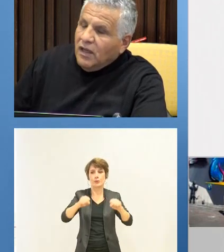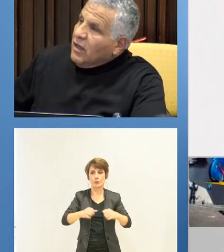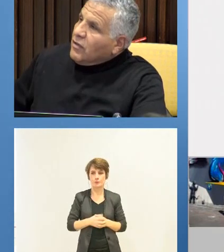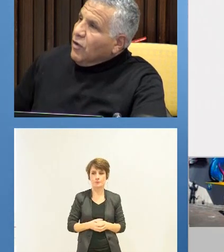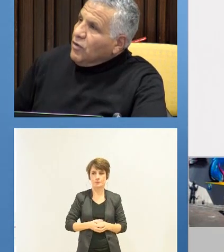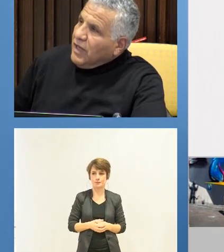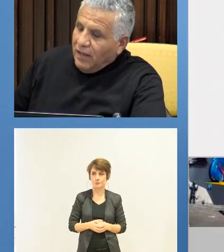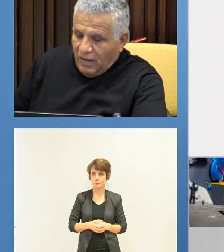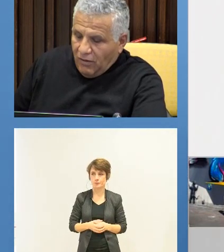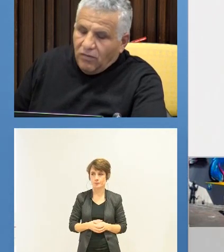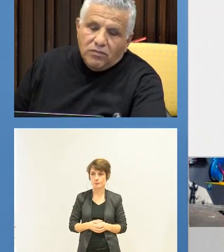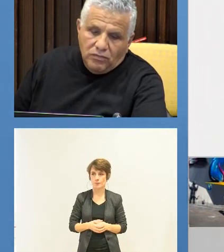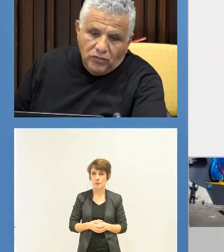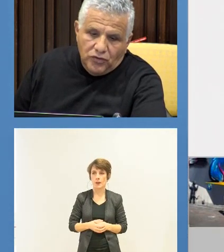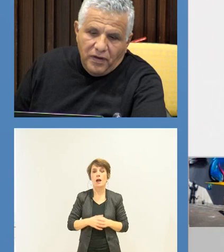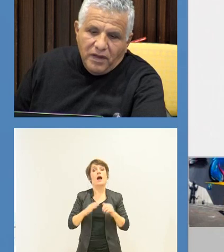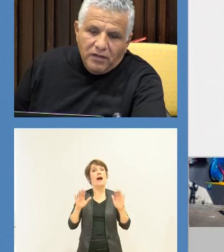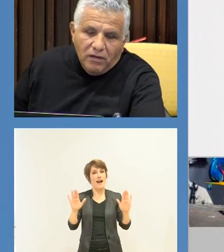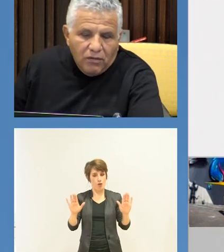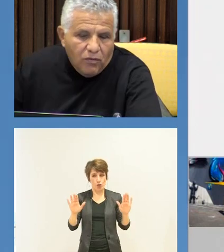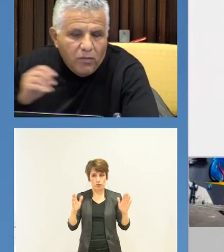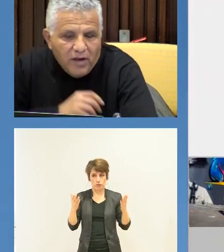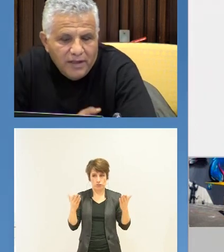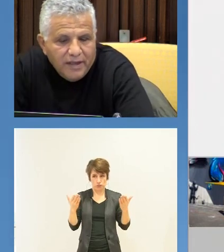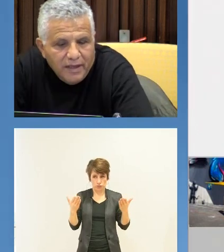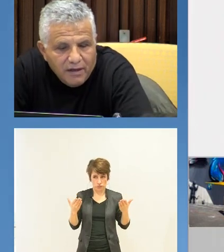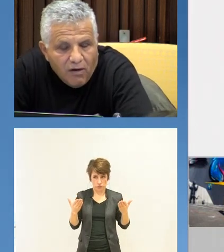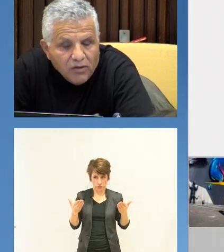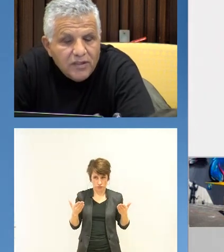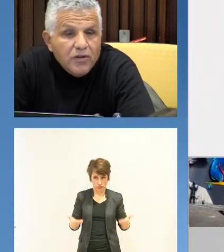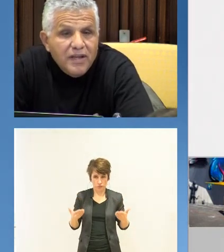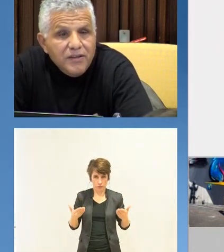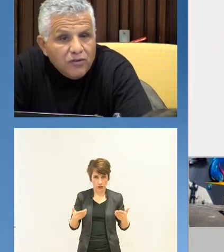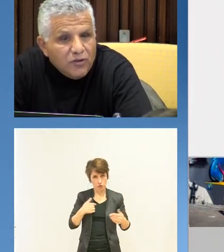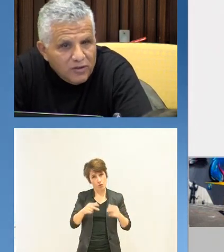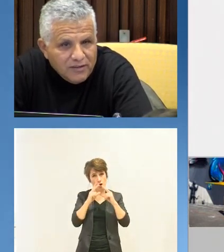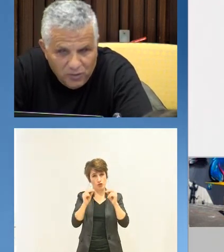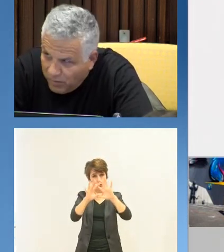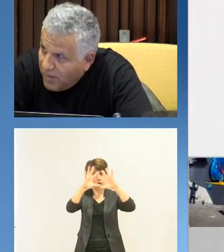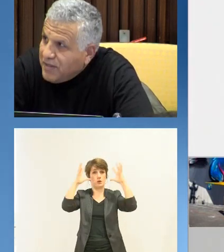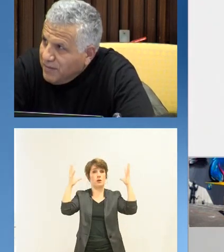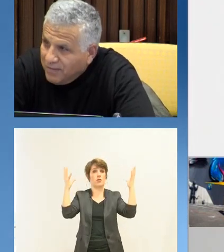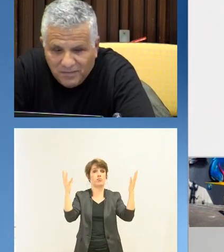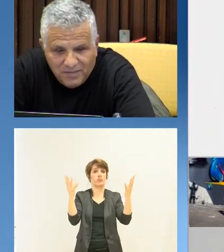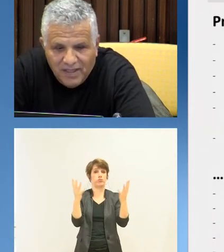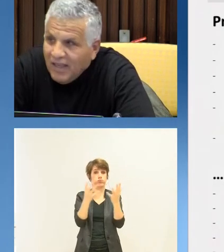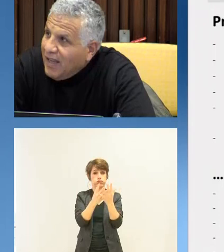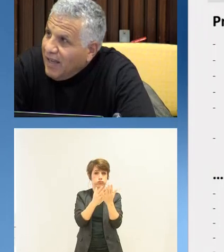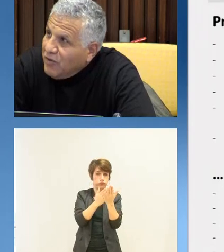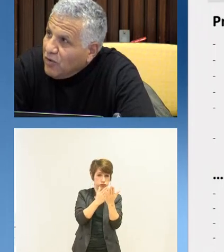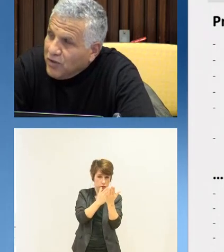dans le cas alors je vais maintenant vous parler des grandes lignes de notre action publique